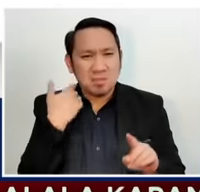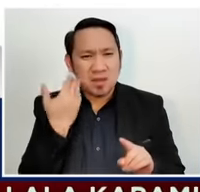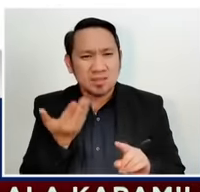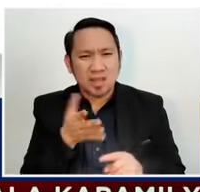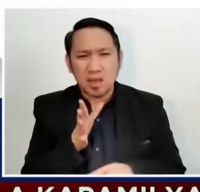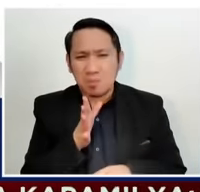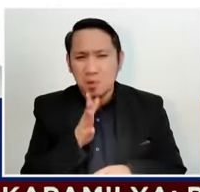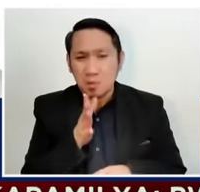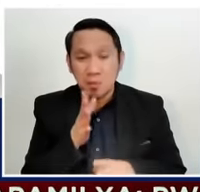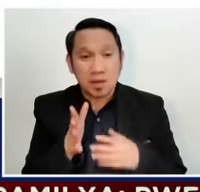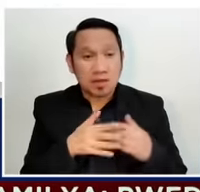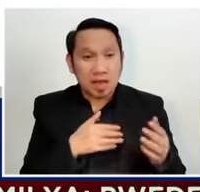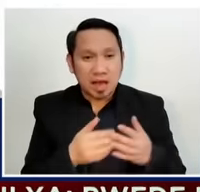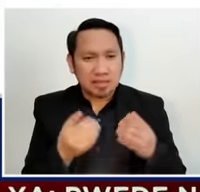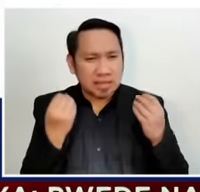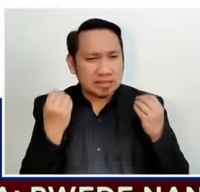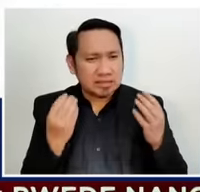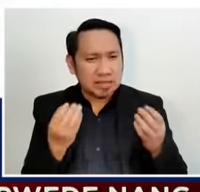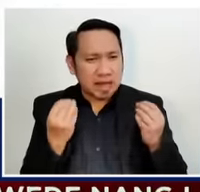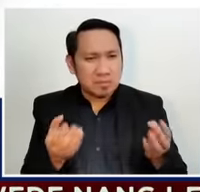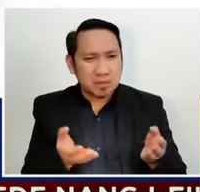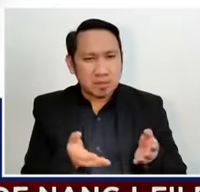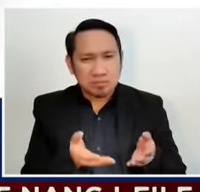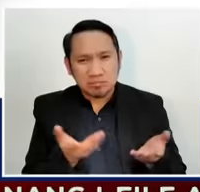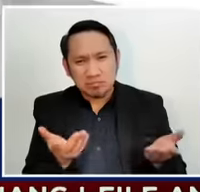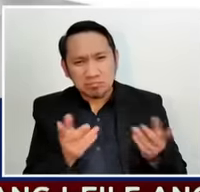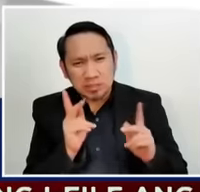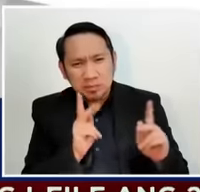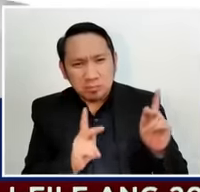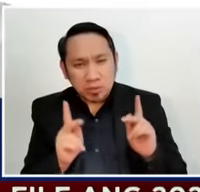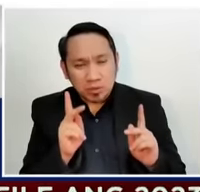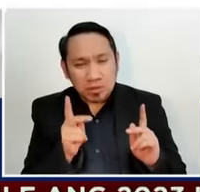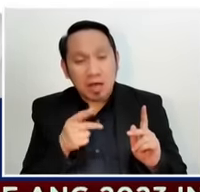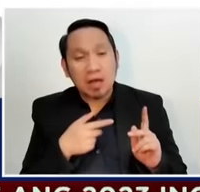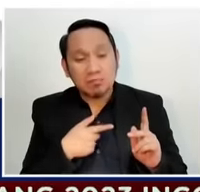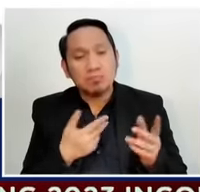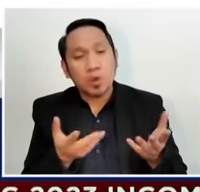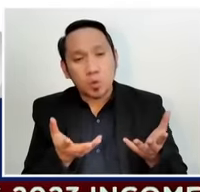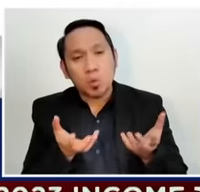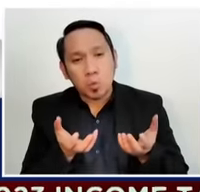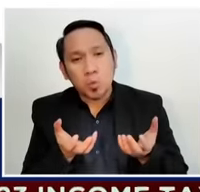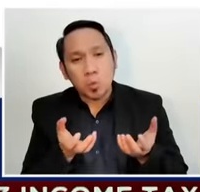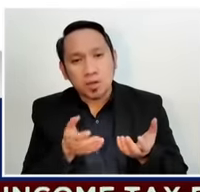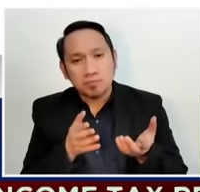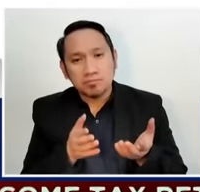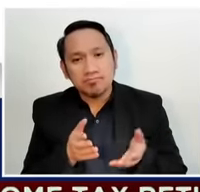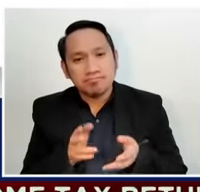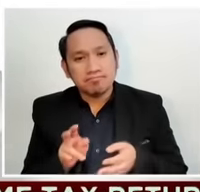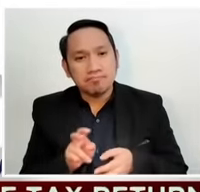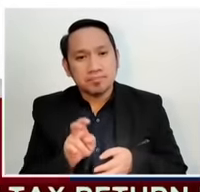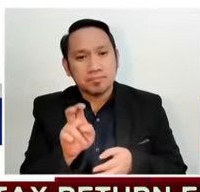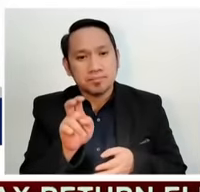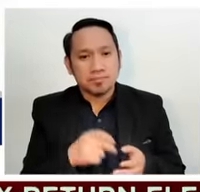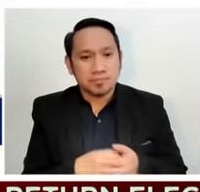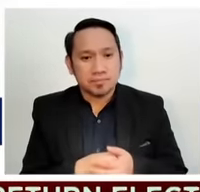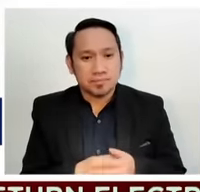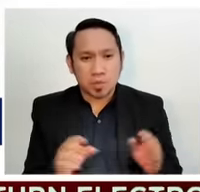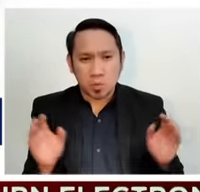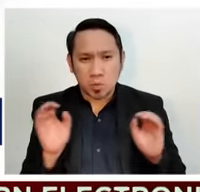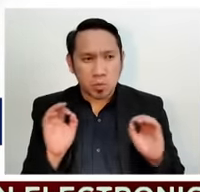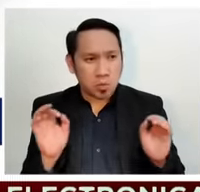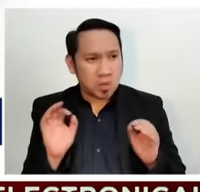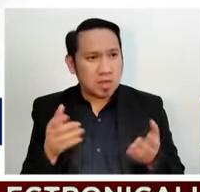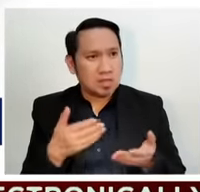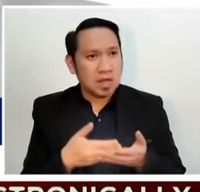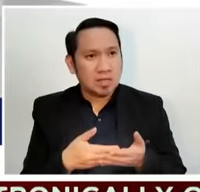kahit buhos ang pasahero sa Batangas Port, pinilit niyang bumiyahe. 21 siya namatay. Wala kaming makuha ng tiket, kaya ngayon lang